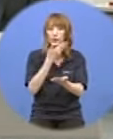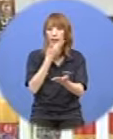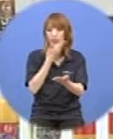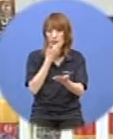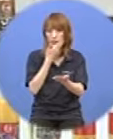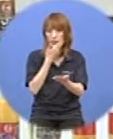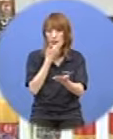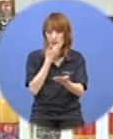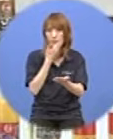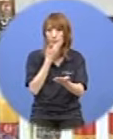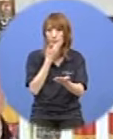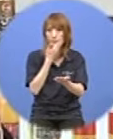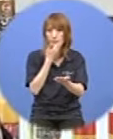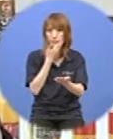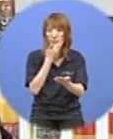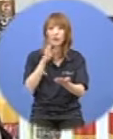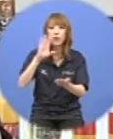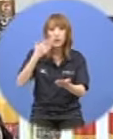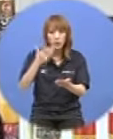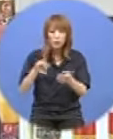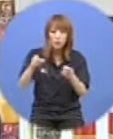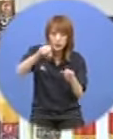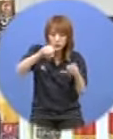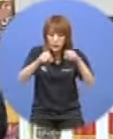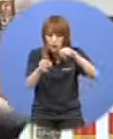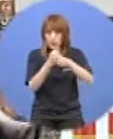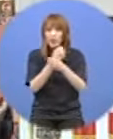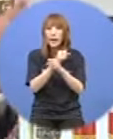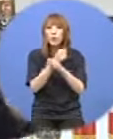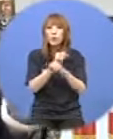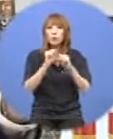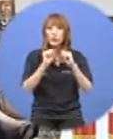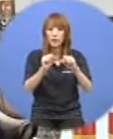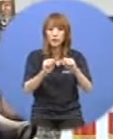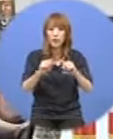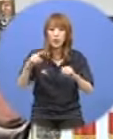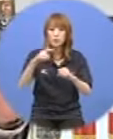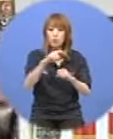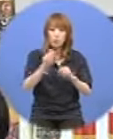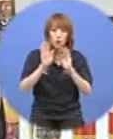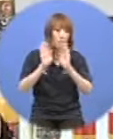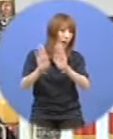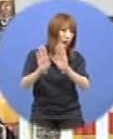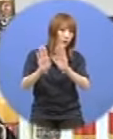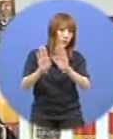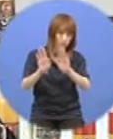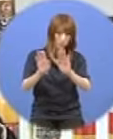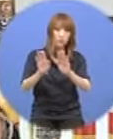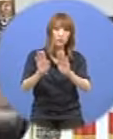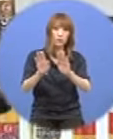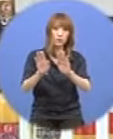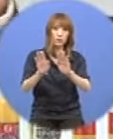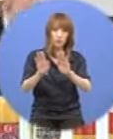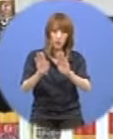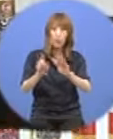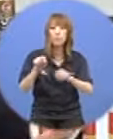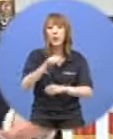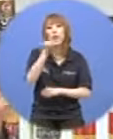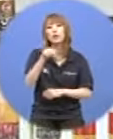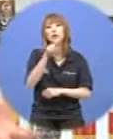けども、成分の研究をやっていくと、その虫を避ける寄せつけないという、まあ蚊取り線香もそうなんですけど、あ